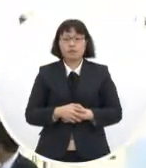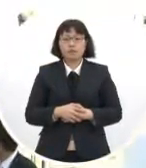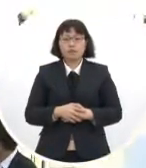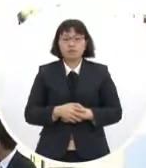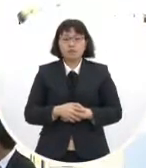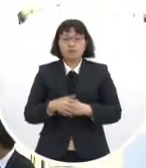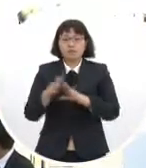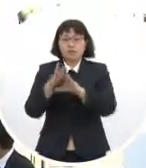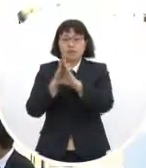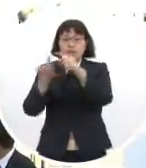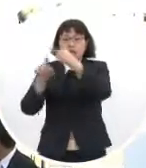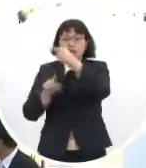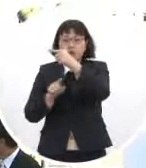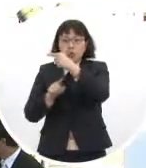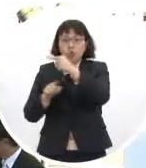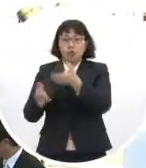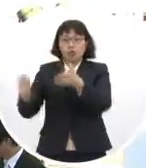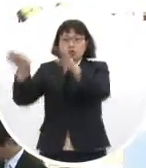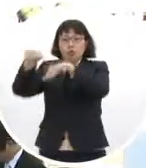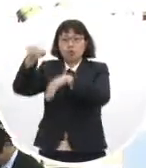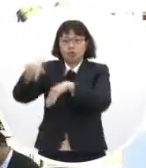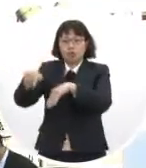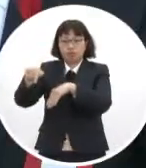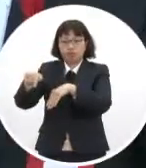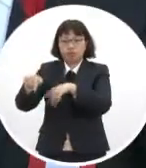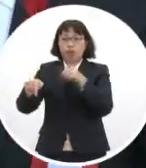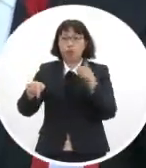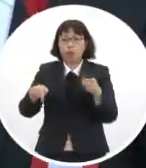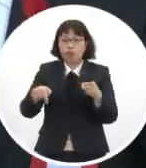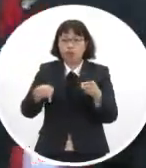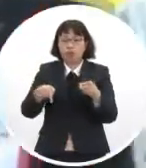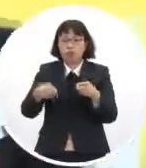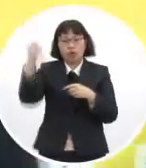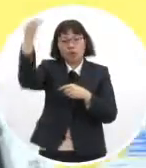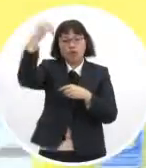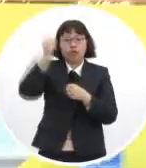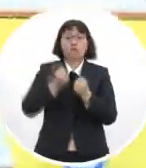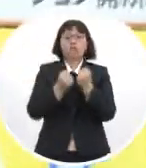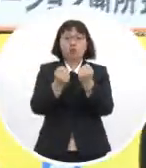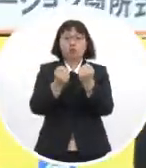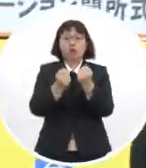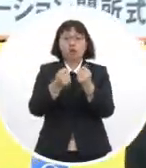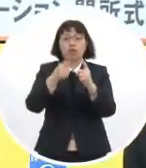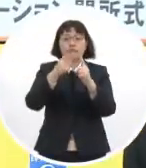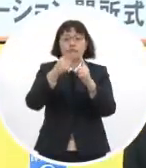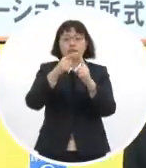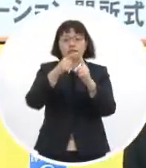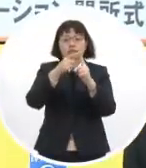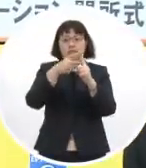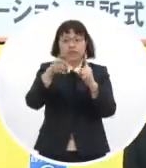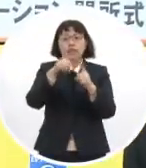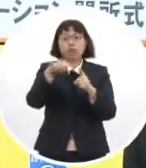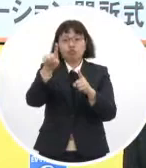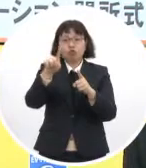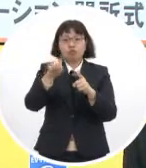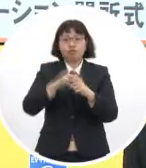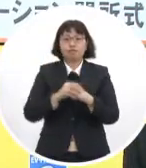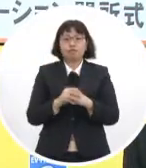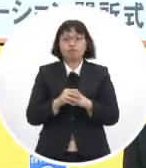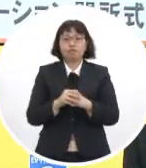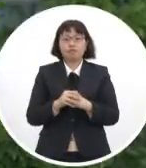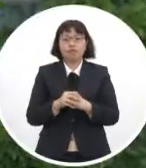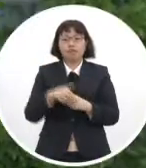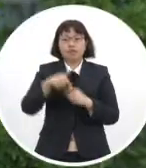県庁本庁舎の正面玄関横に電気自動車 EV、 プラグインハイブリッド自動